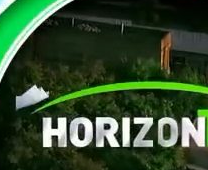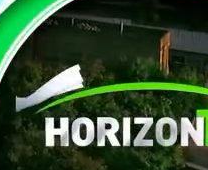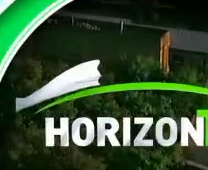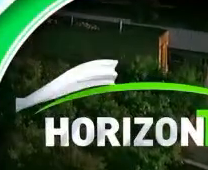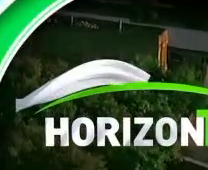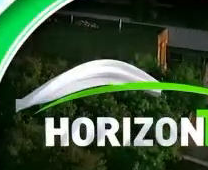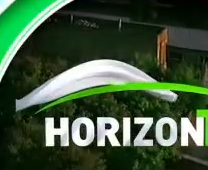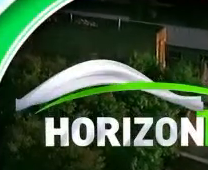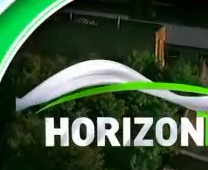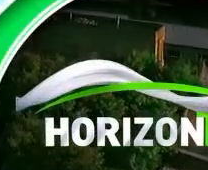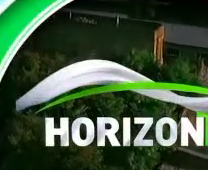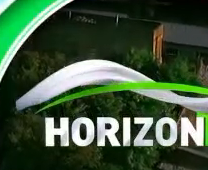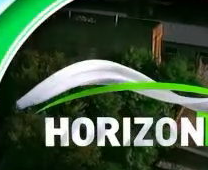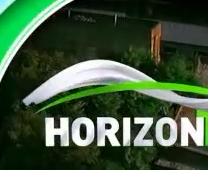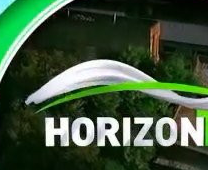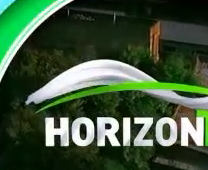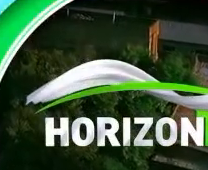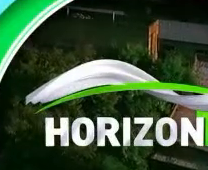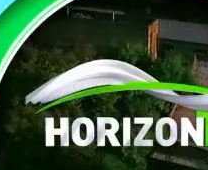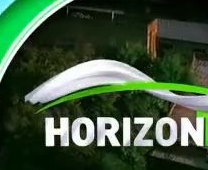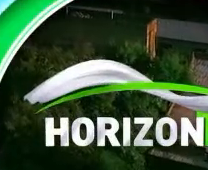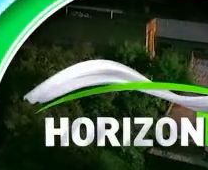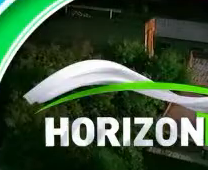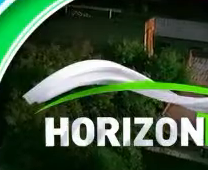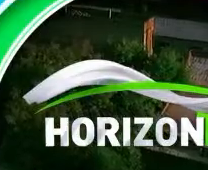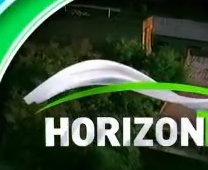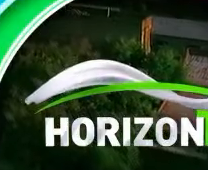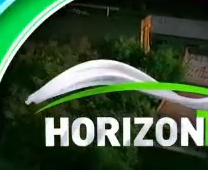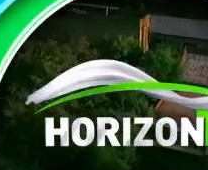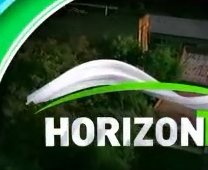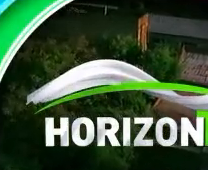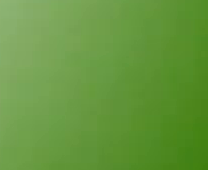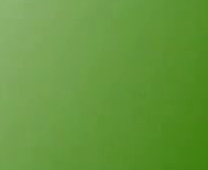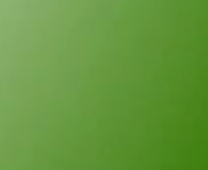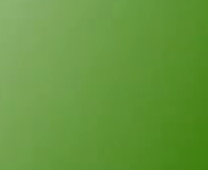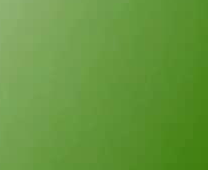Horizon TV, the beacon for the nation.